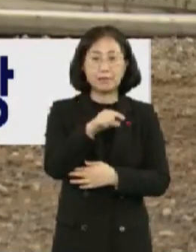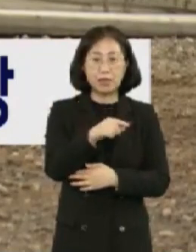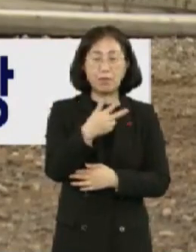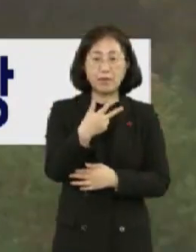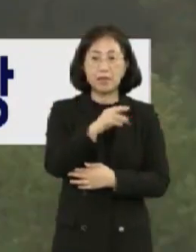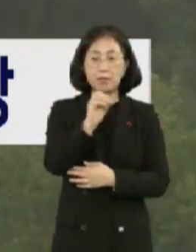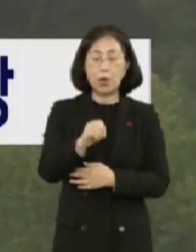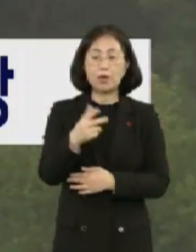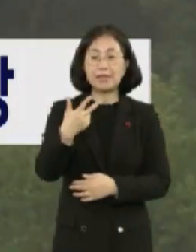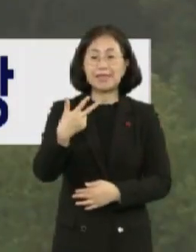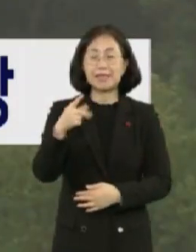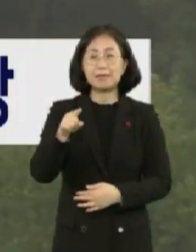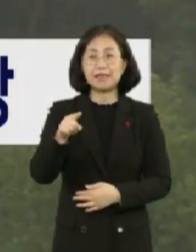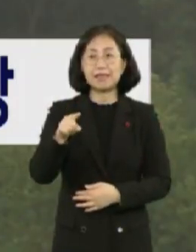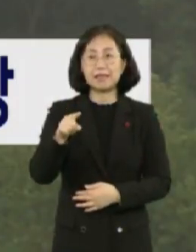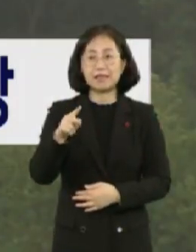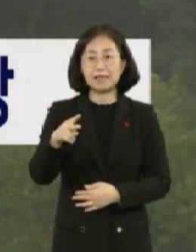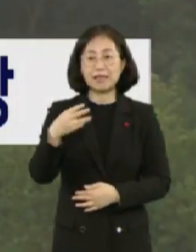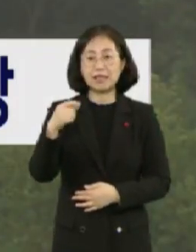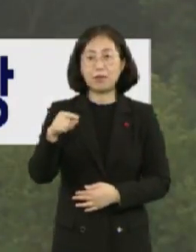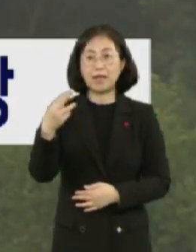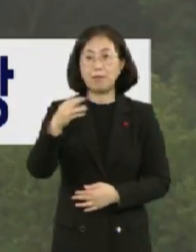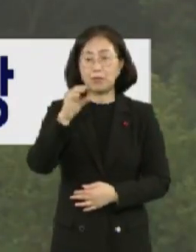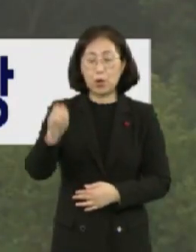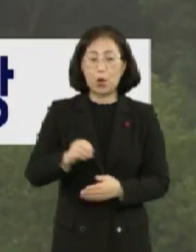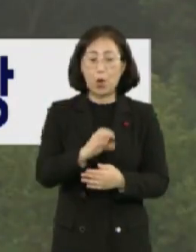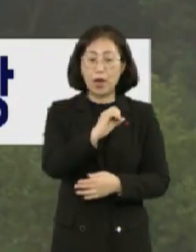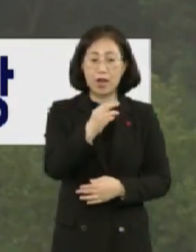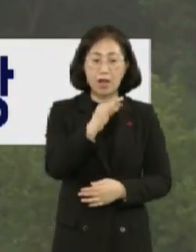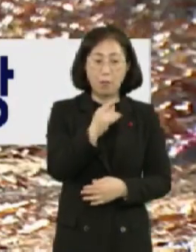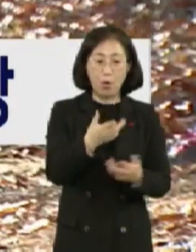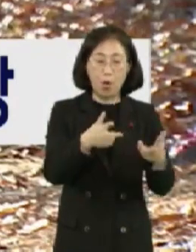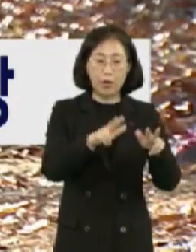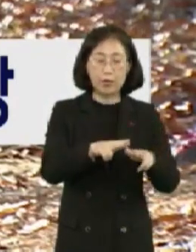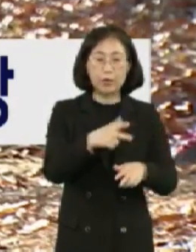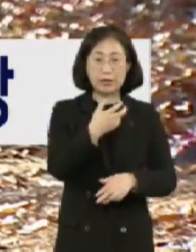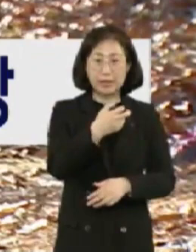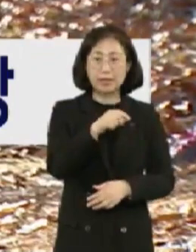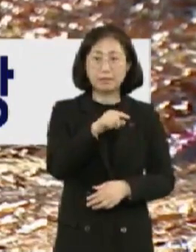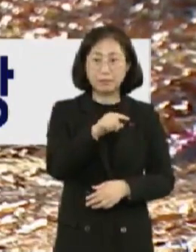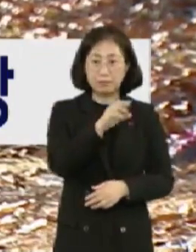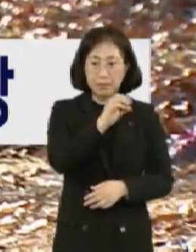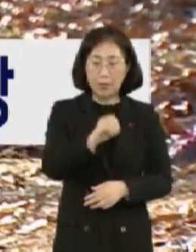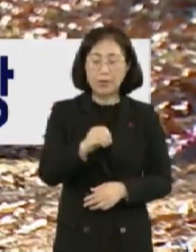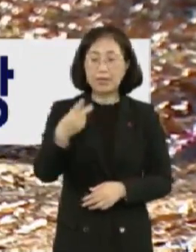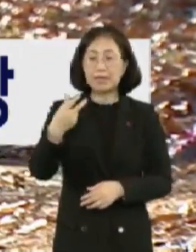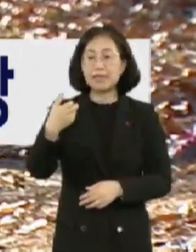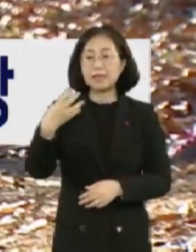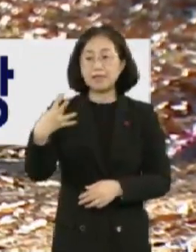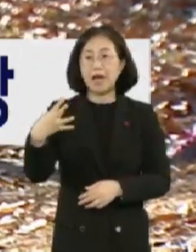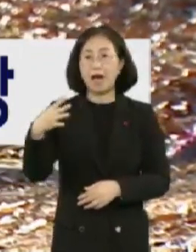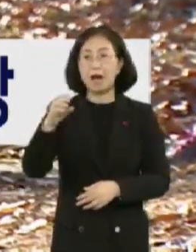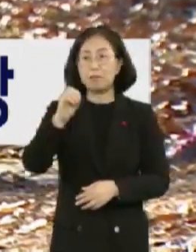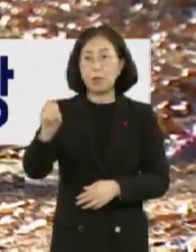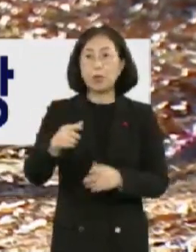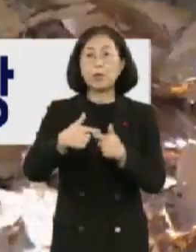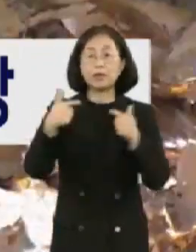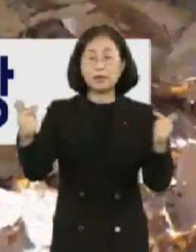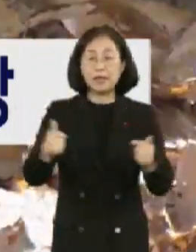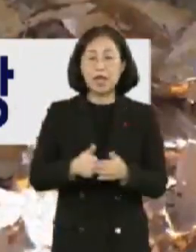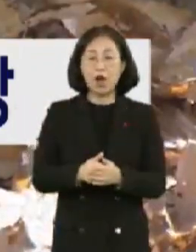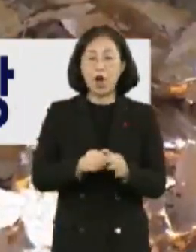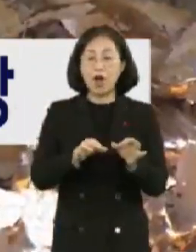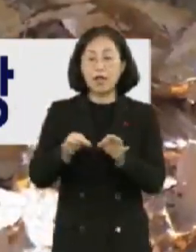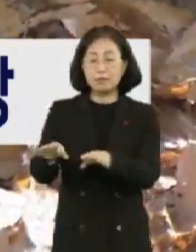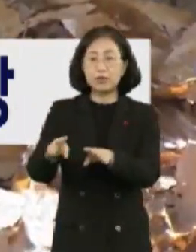70.1%에서 72.3%로, 일본공원도 70.7%에서 74.8%로 늘려